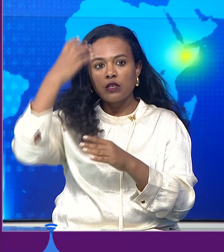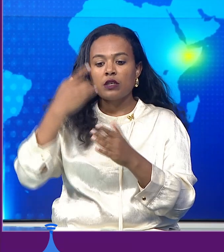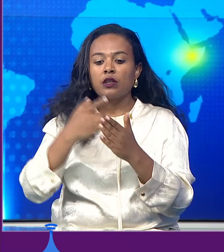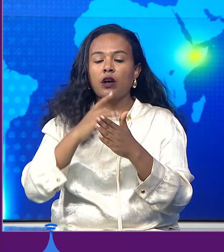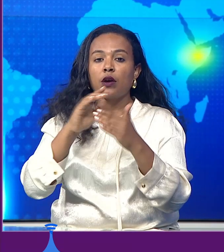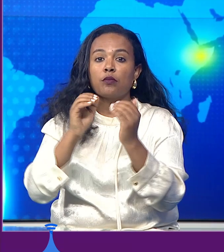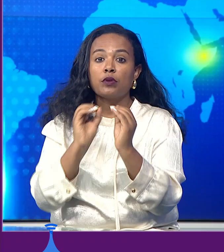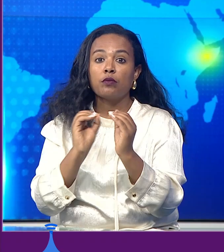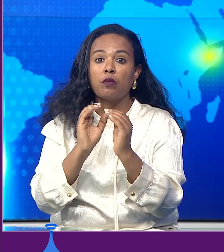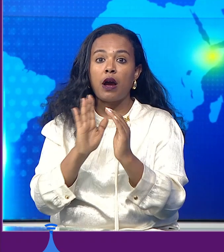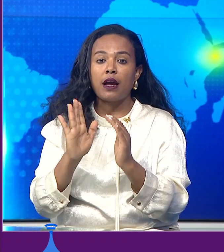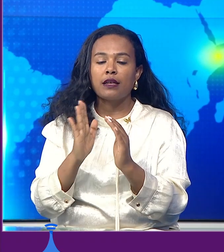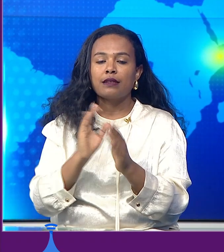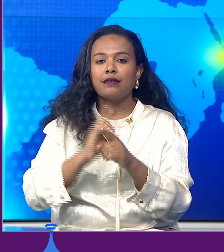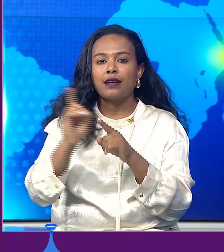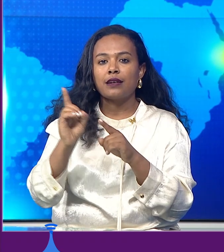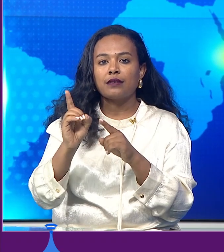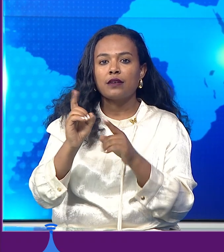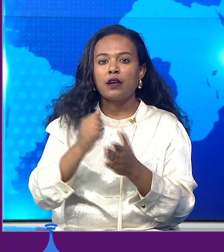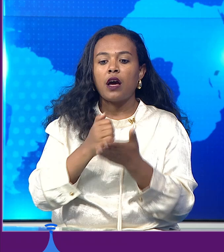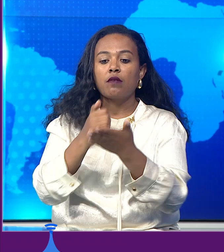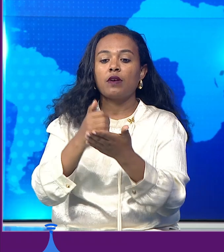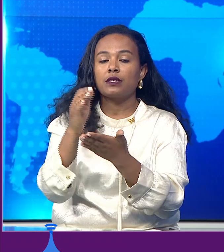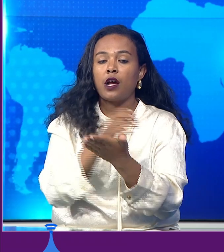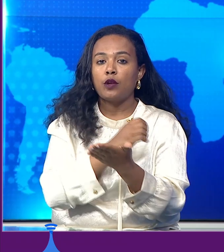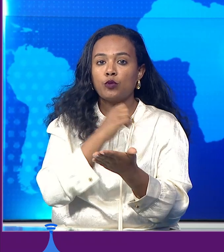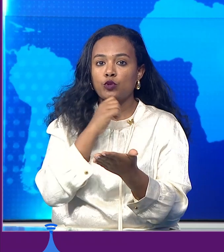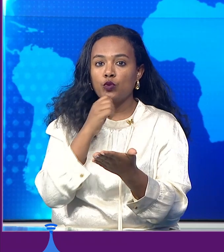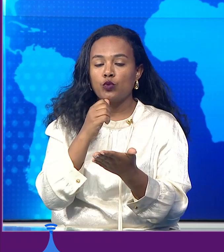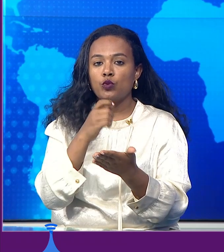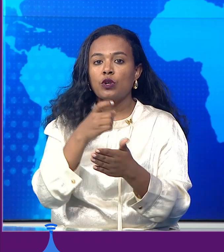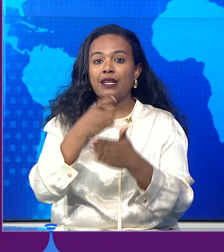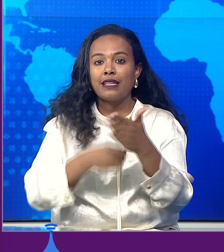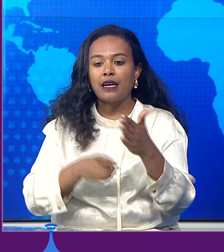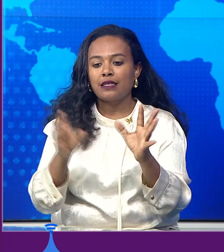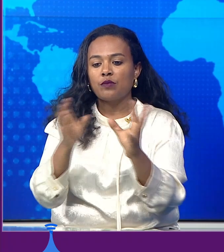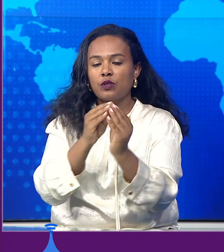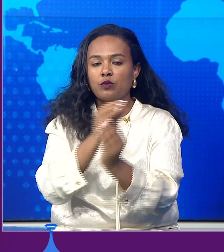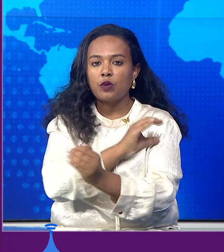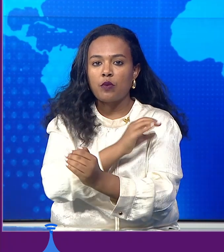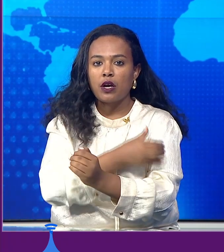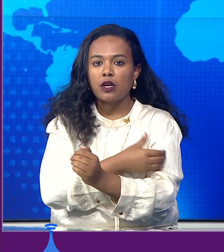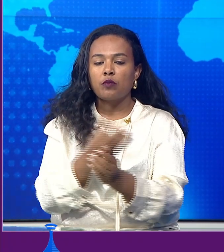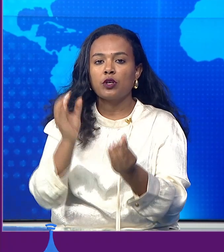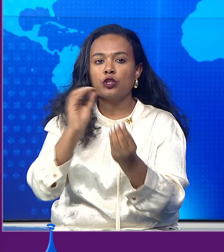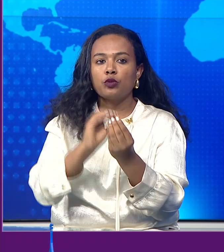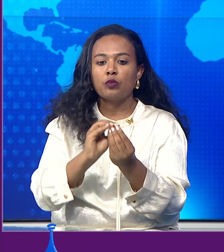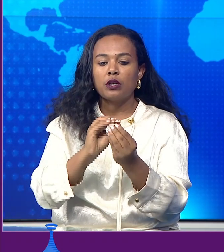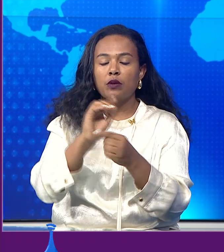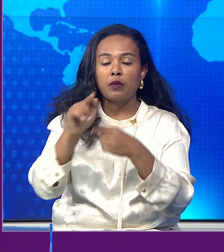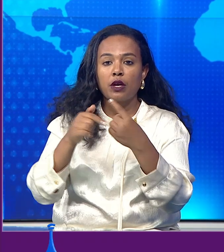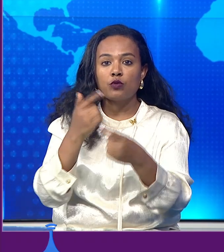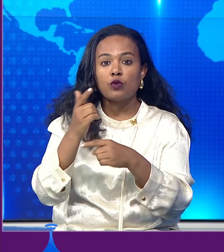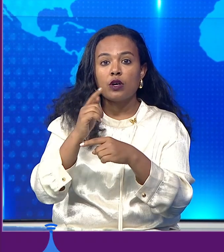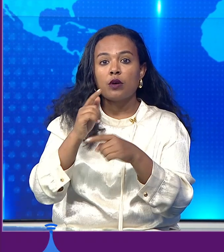አይነት ዳይሬክት አድቫንስ አለመውሰዱ፣ የታክስ የመሰብሰብ አቅም እየጨመረ መሄዱ